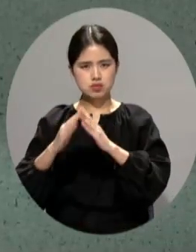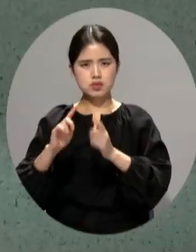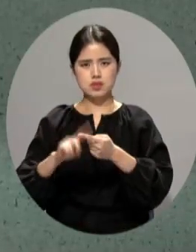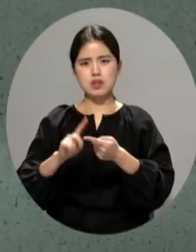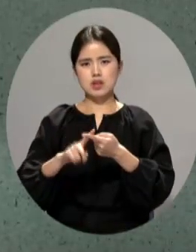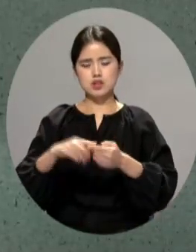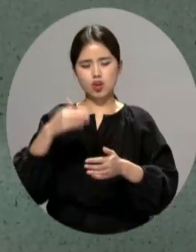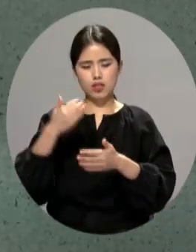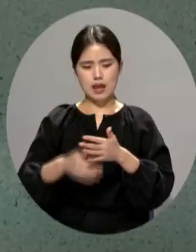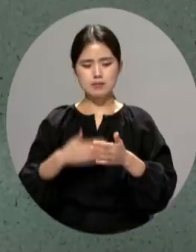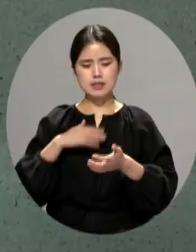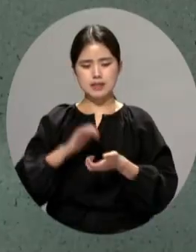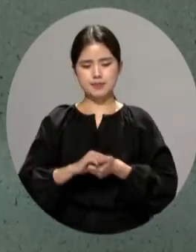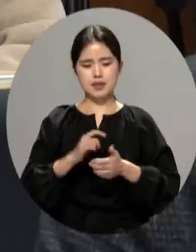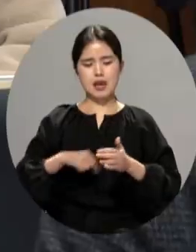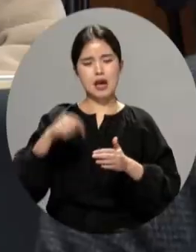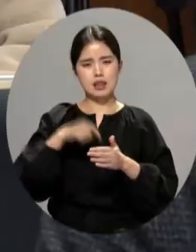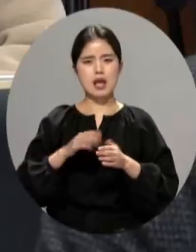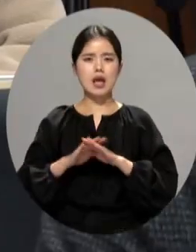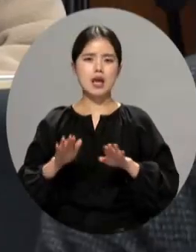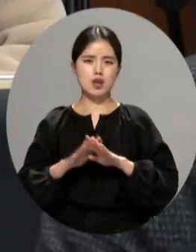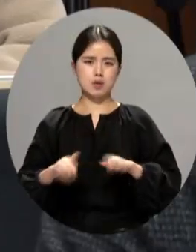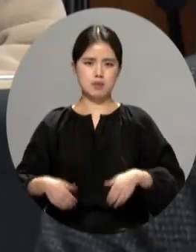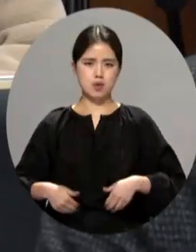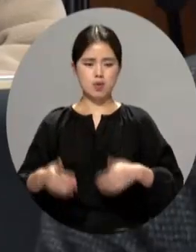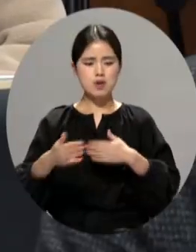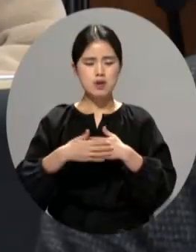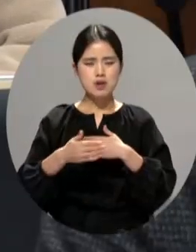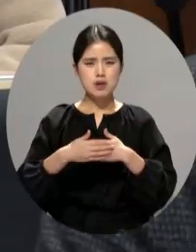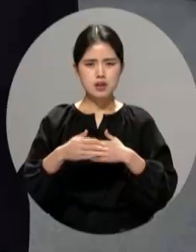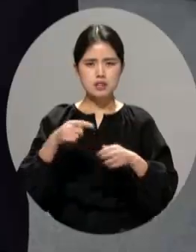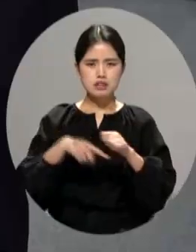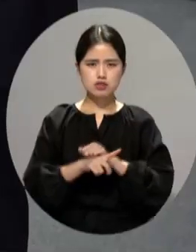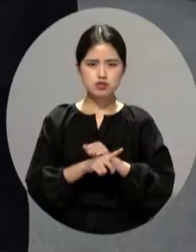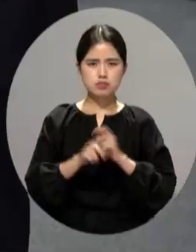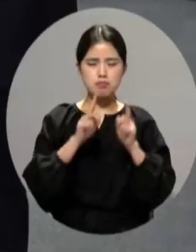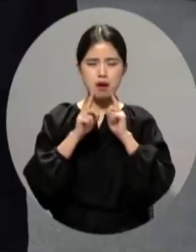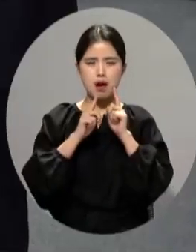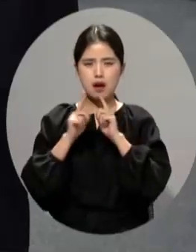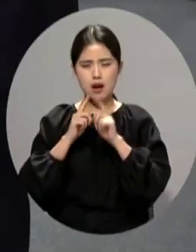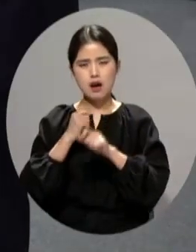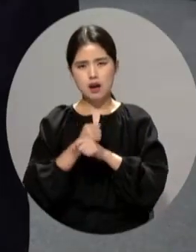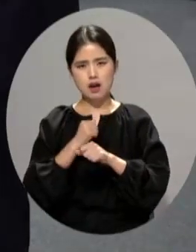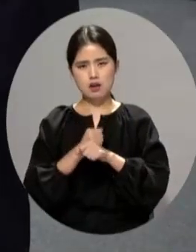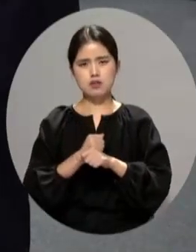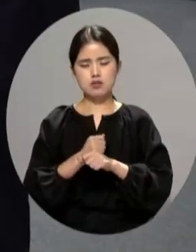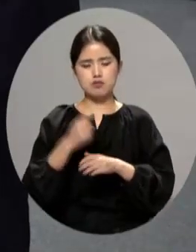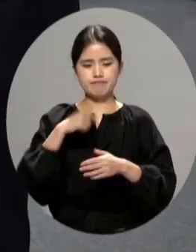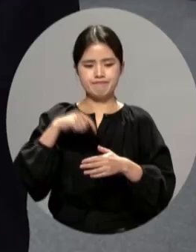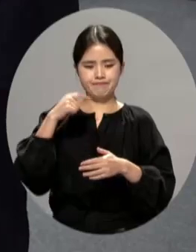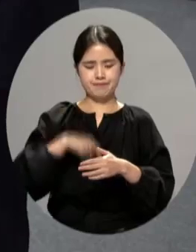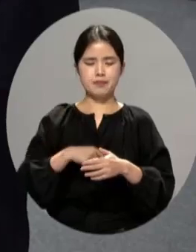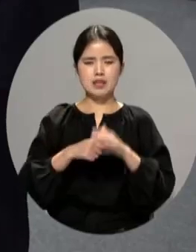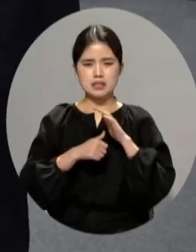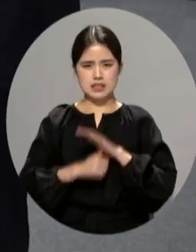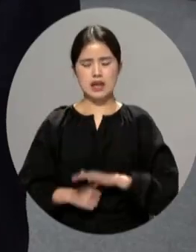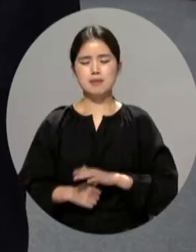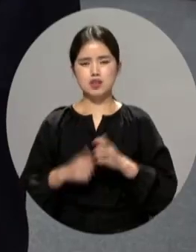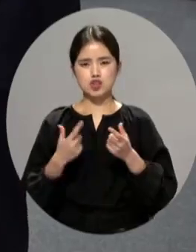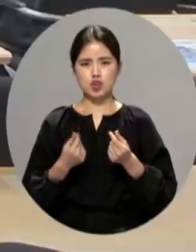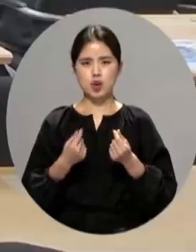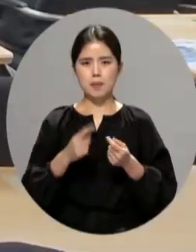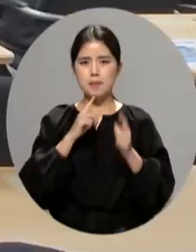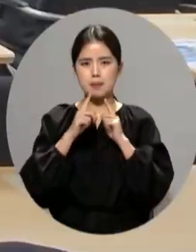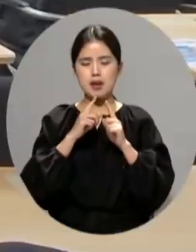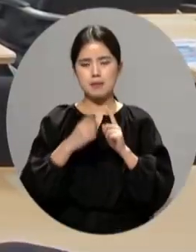해결해야 할 숙제로 꼽았습니다. 표면적인 이유들이 열거된 이후 정 의원은 참아왔다는 듯이 속내를 드러내기도